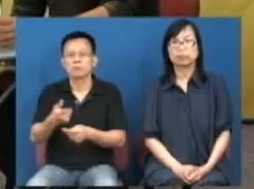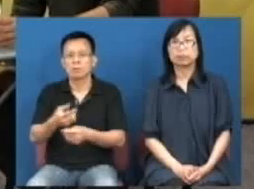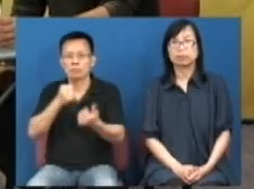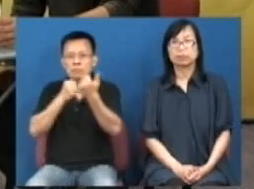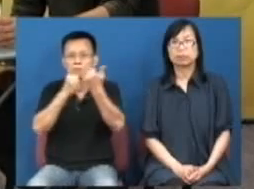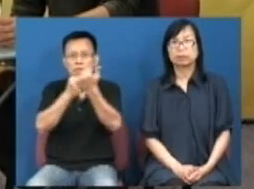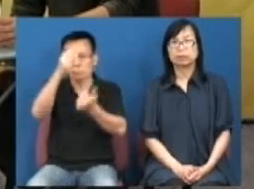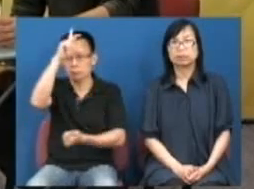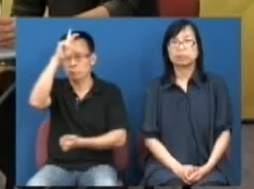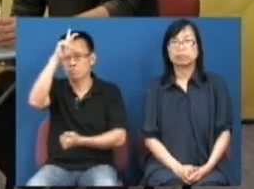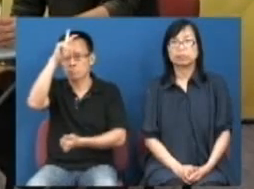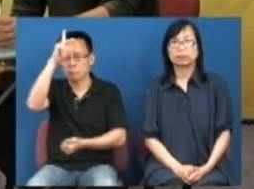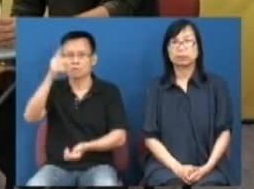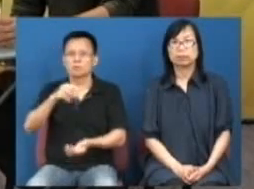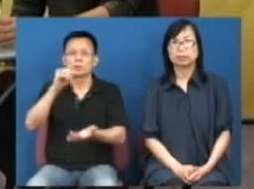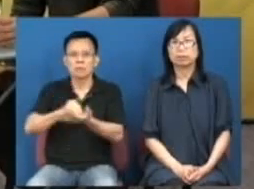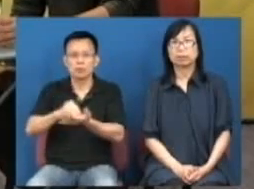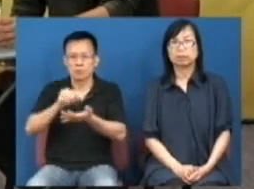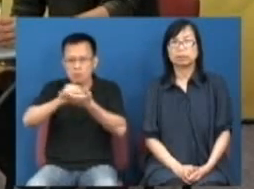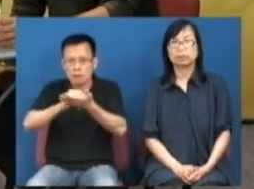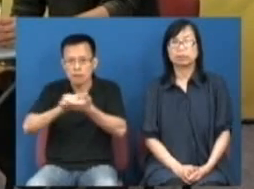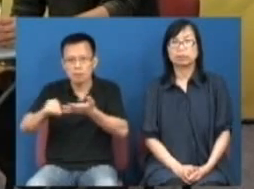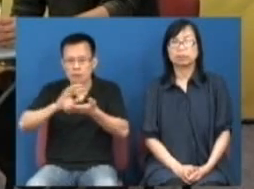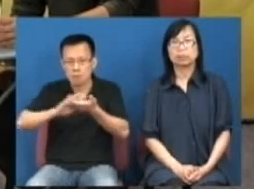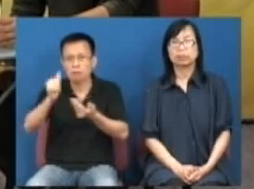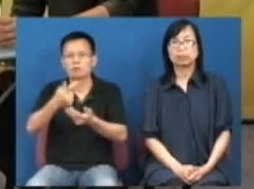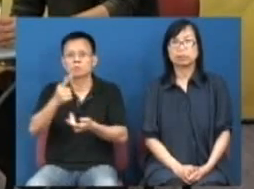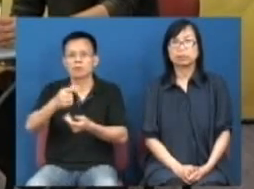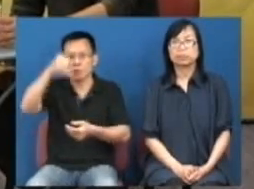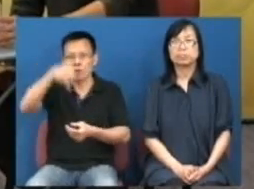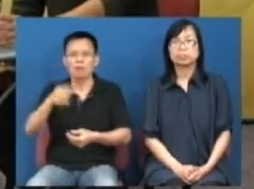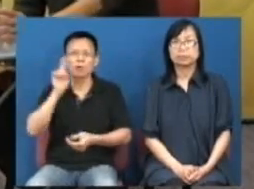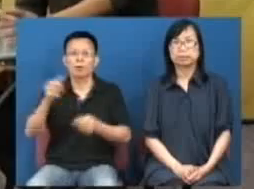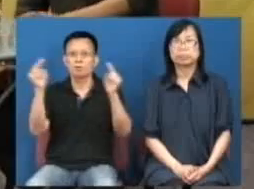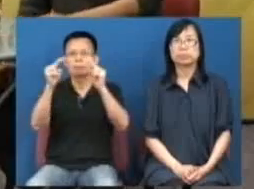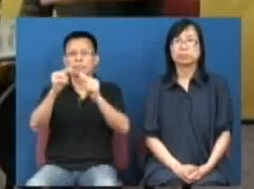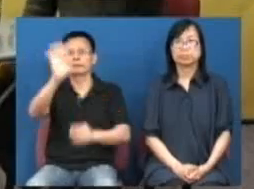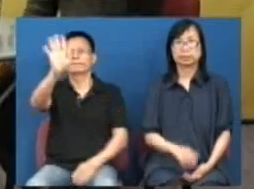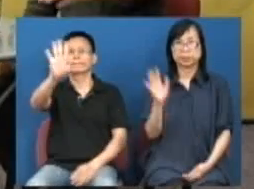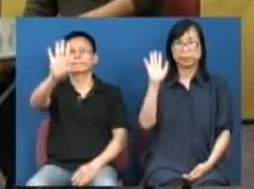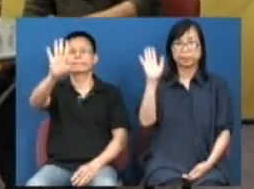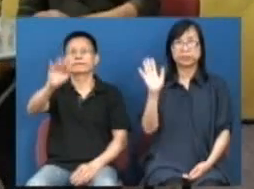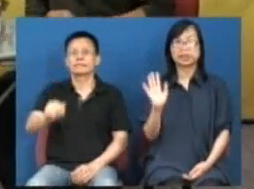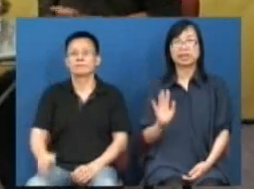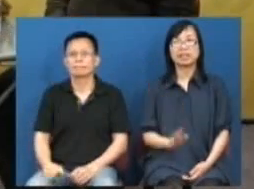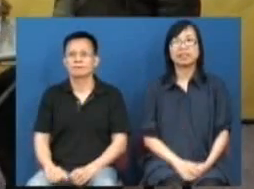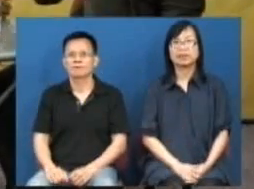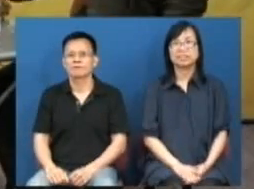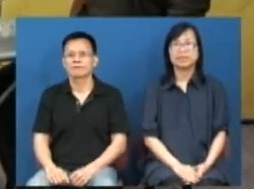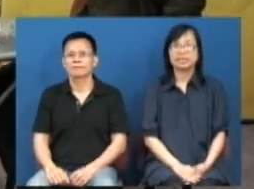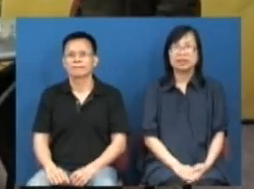撐政府，一定要寫得嚴啲都唔定，好嘛？下禮拜再見，拜拜，多謝 David。